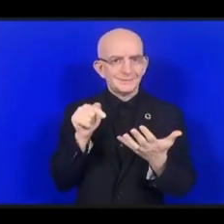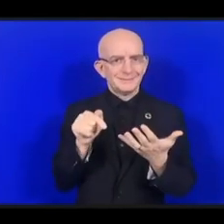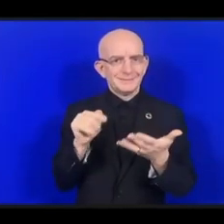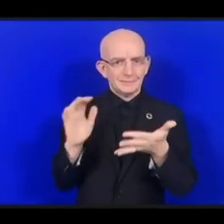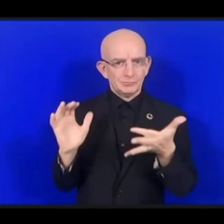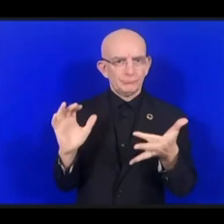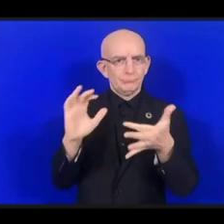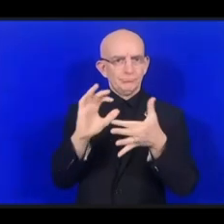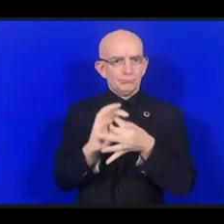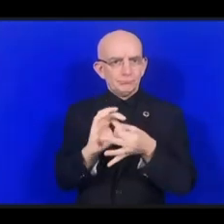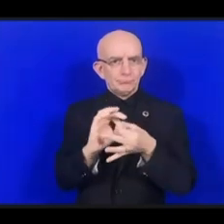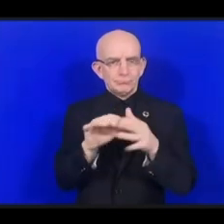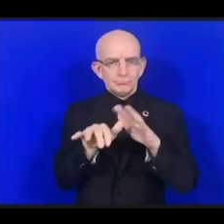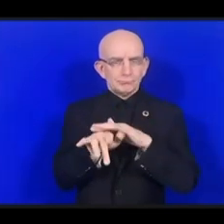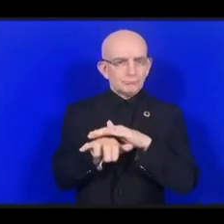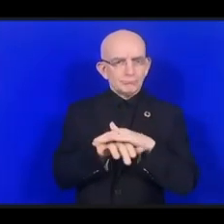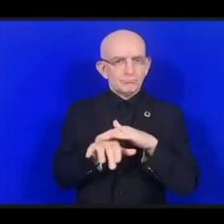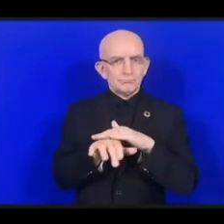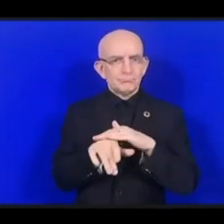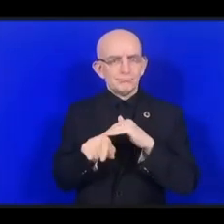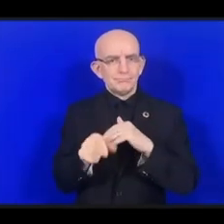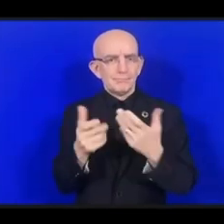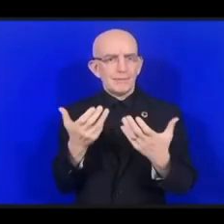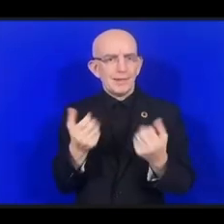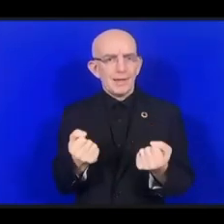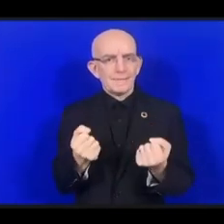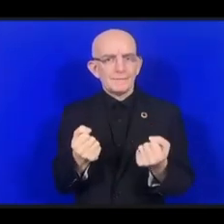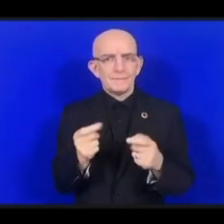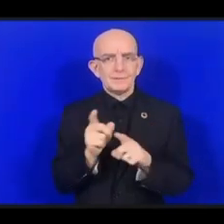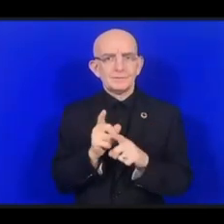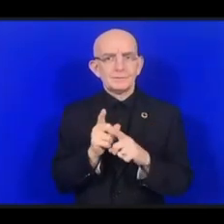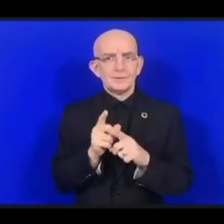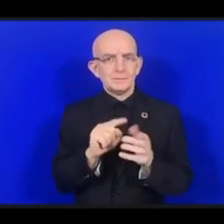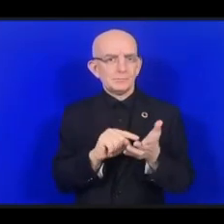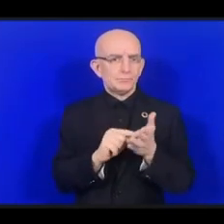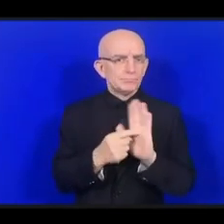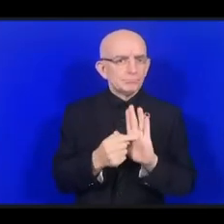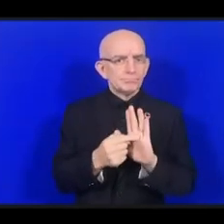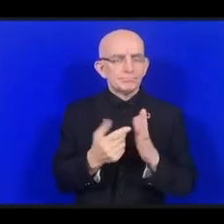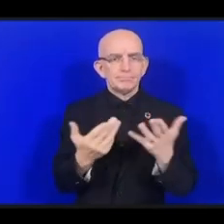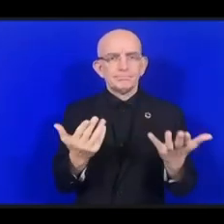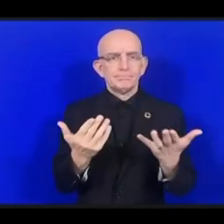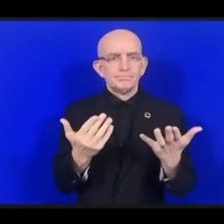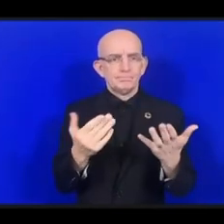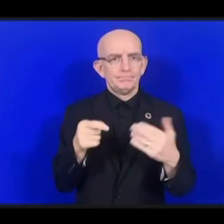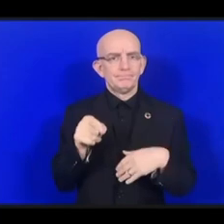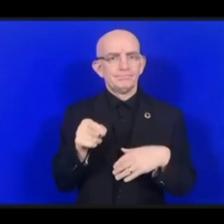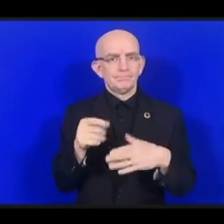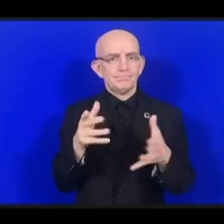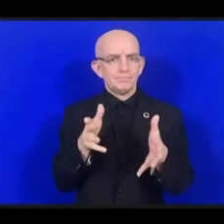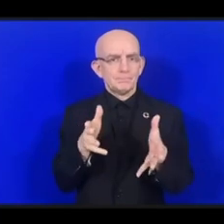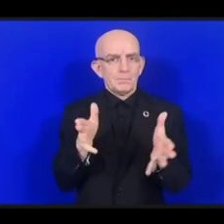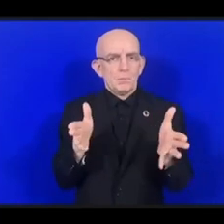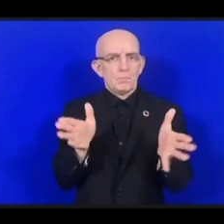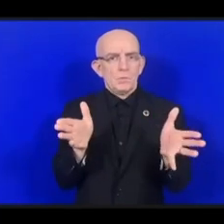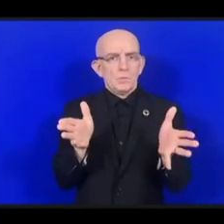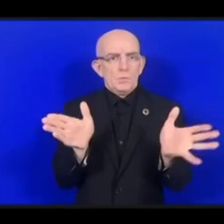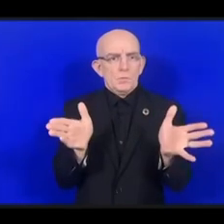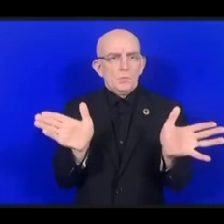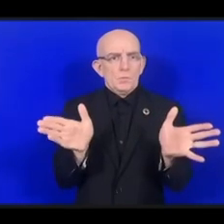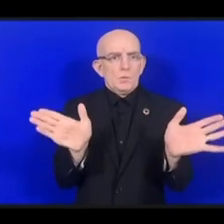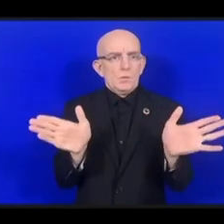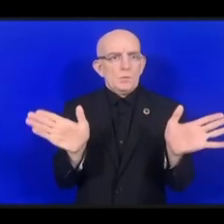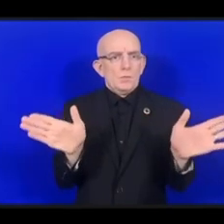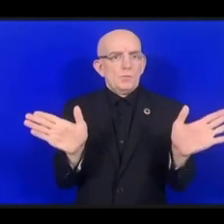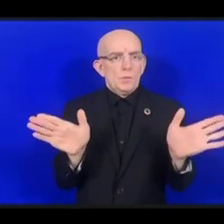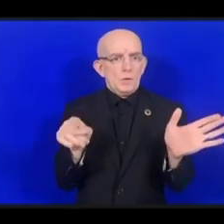plutôt pour parler d'un lien plus large il est aujourd'hui utilisé pour parler du lien